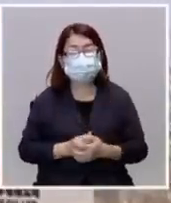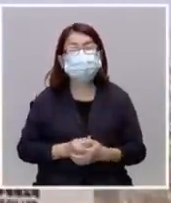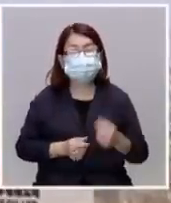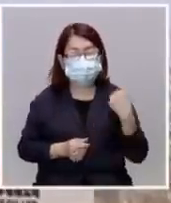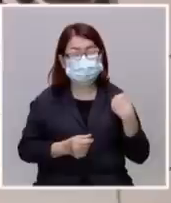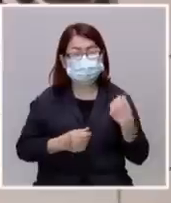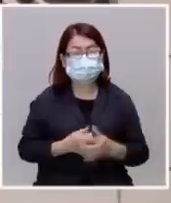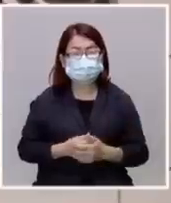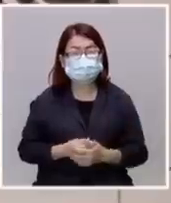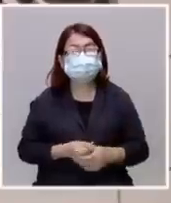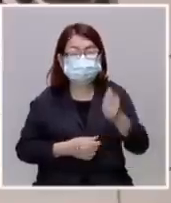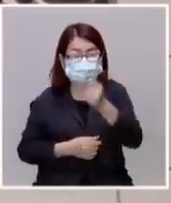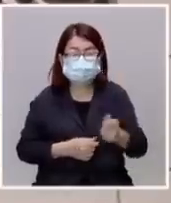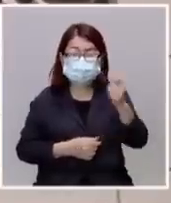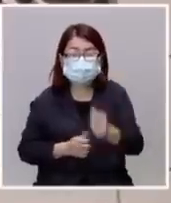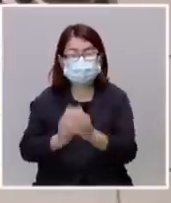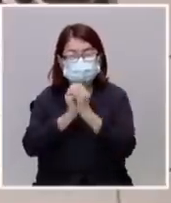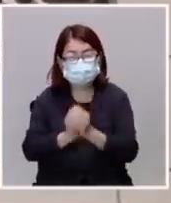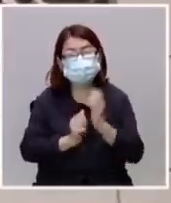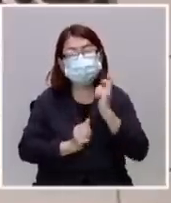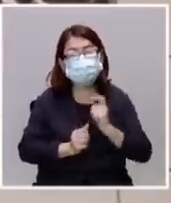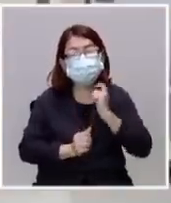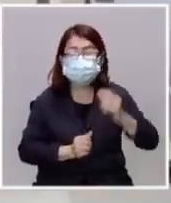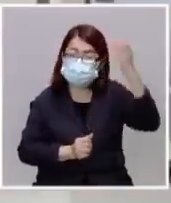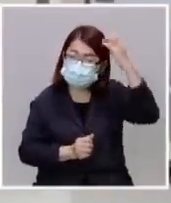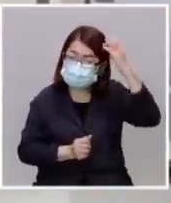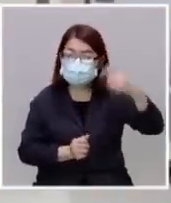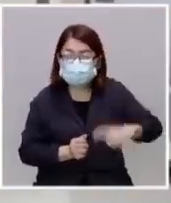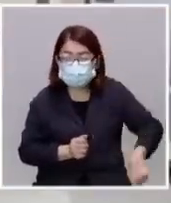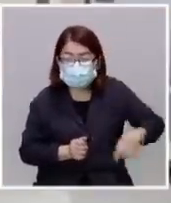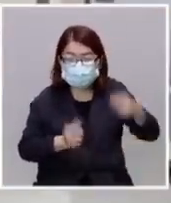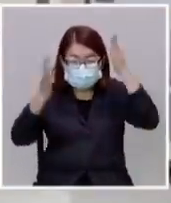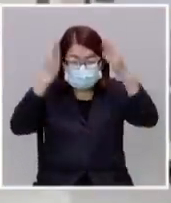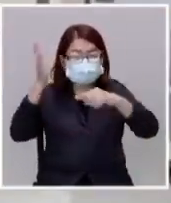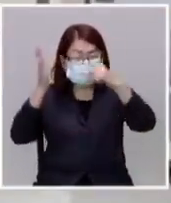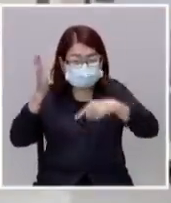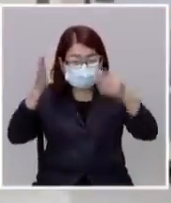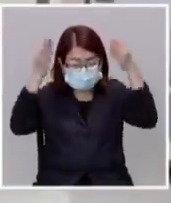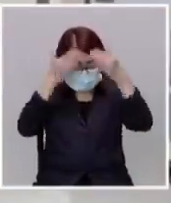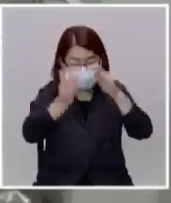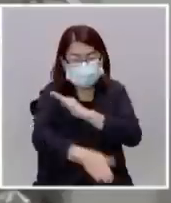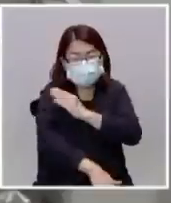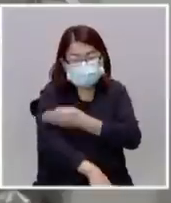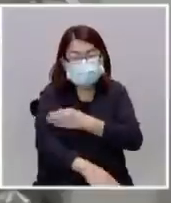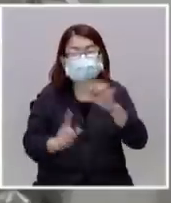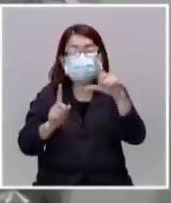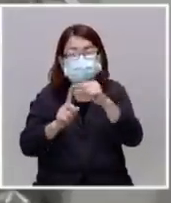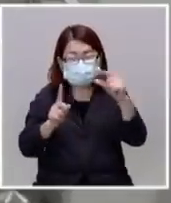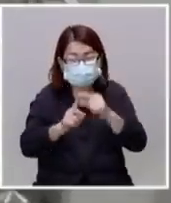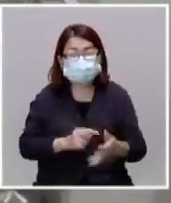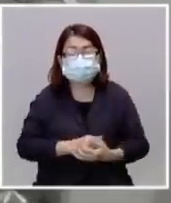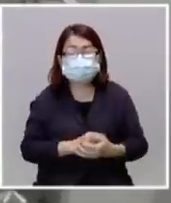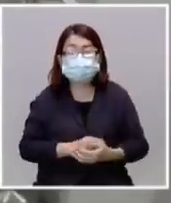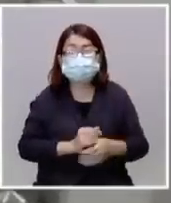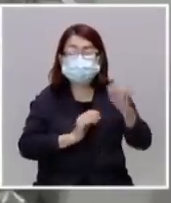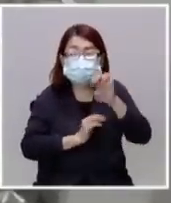โนแวคนะคะที่เอเชียก็มีเช่นจีนฮ่องกงลาวกัมพูชามาเลเซียไทยอินโดนีเซียฟิลิปปินส์และปากีสถานตะวันออกก